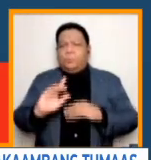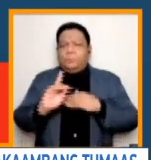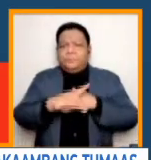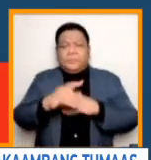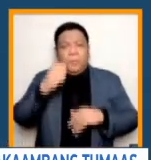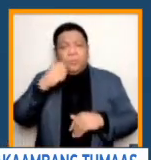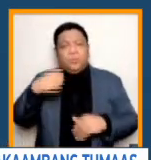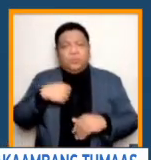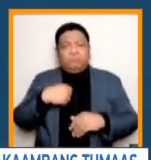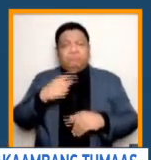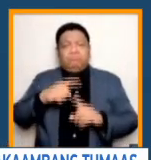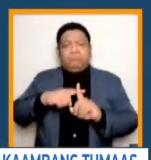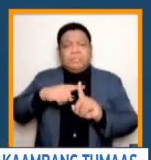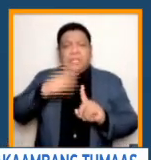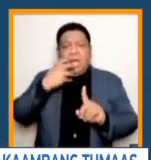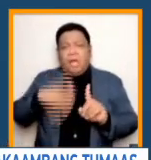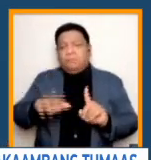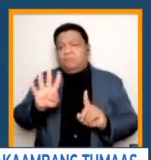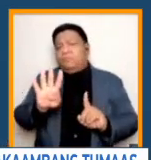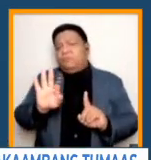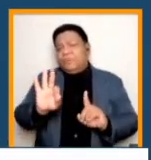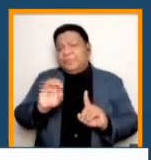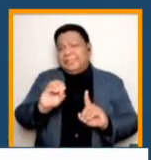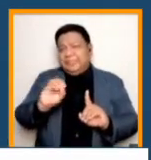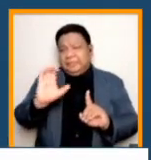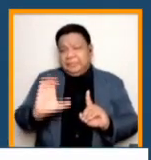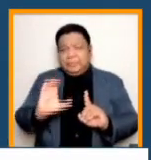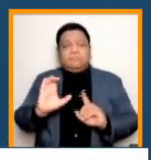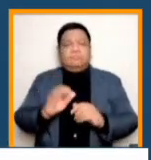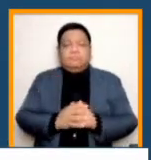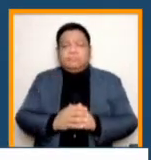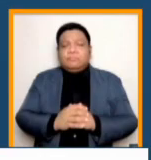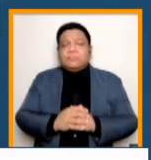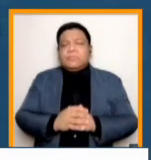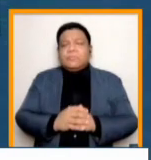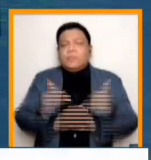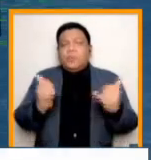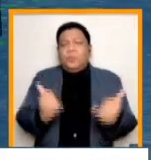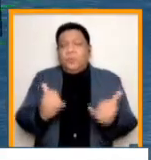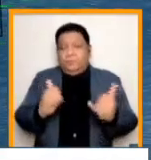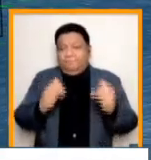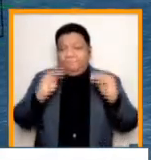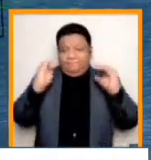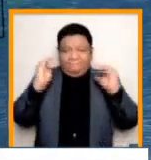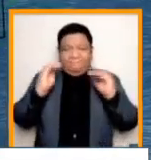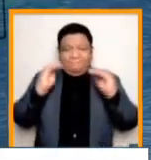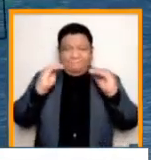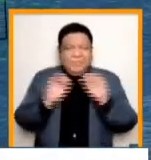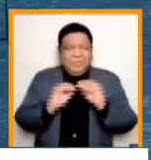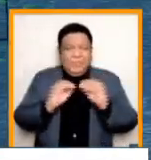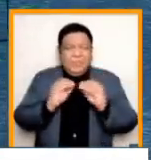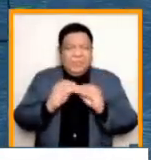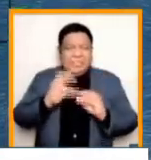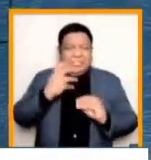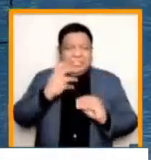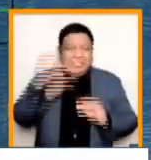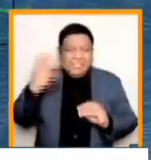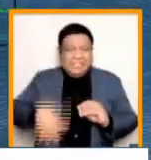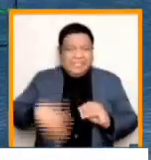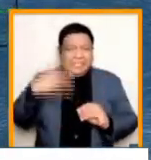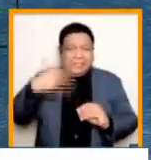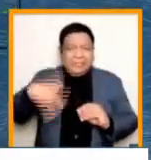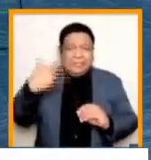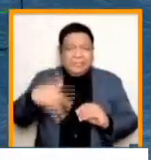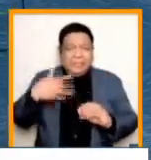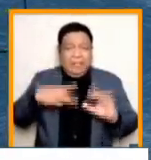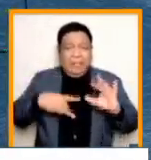umabot sa 49 degrees Celsius. Ngayon pong araw, asahan pa rin ang mainit at maalinsangang panahon dahil pa rin sa umiiral